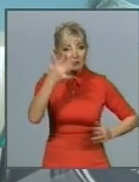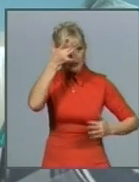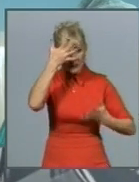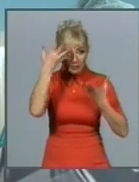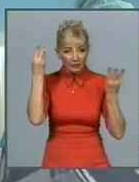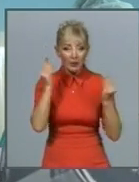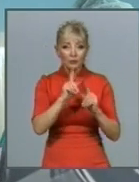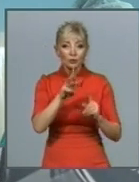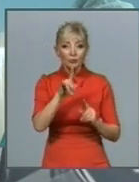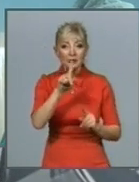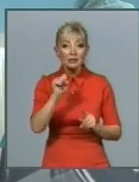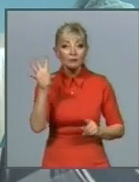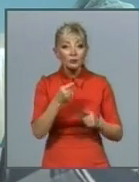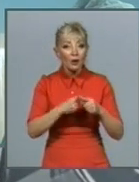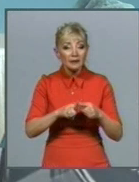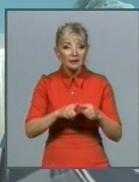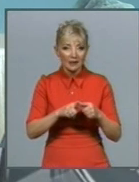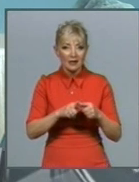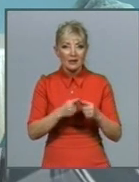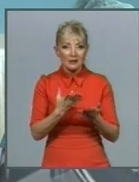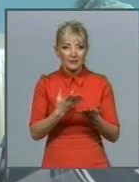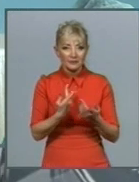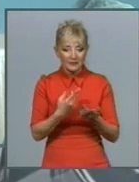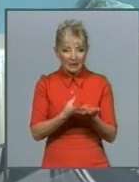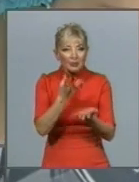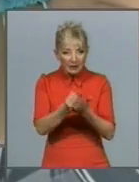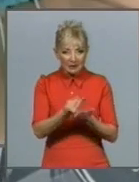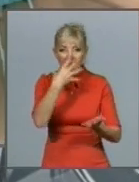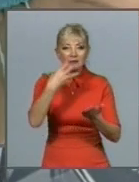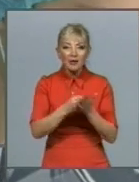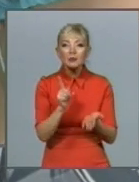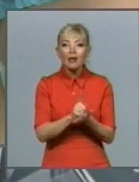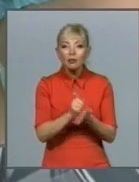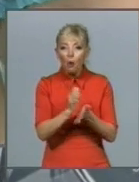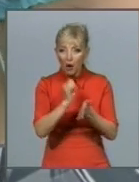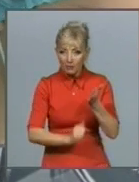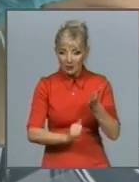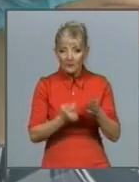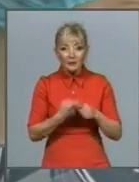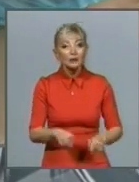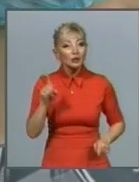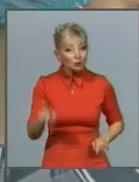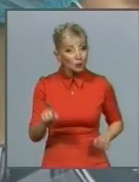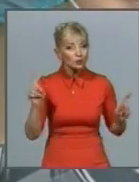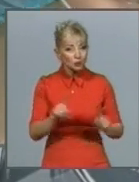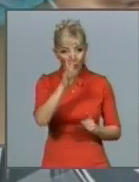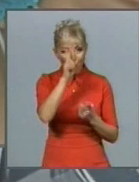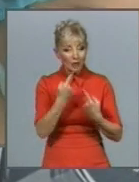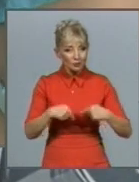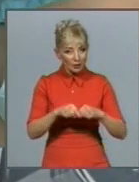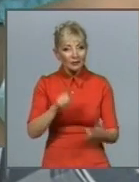ми за все це вже заплатили своїми податками, і це те, що держава